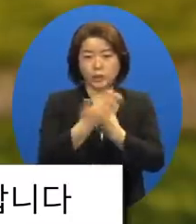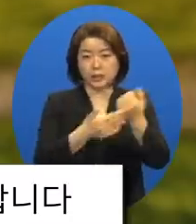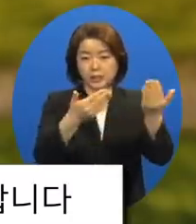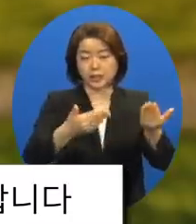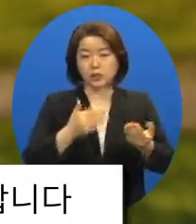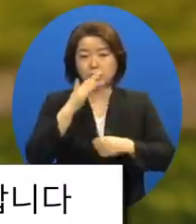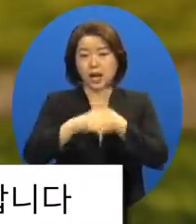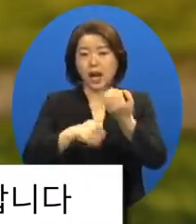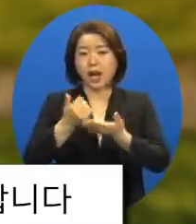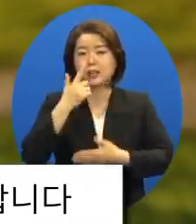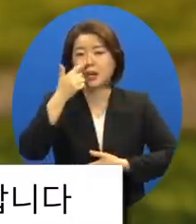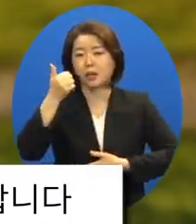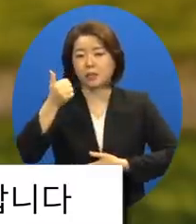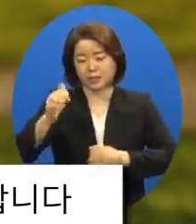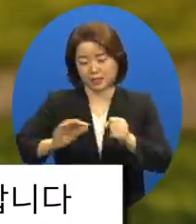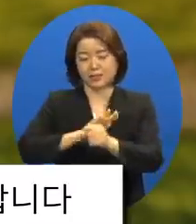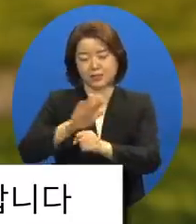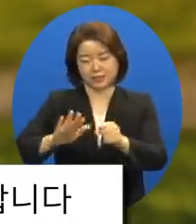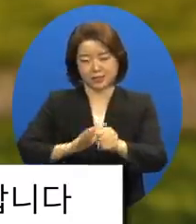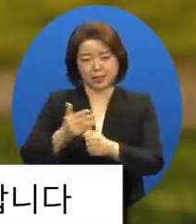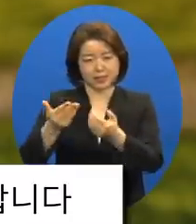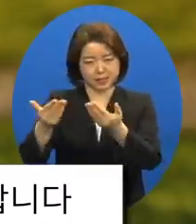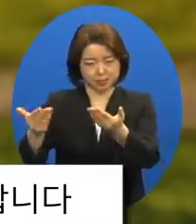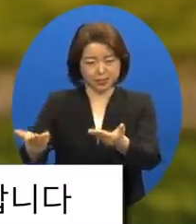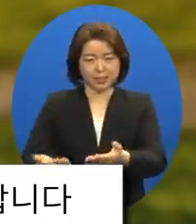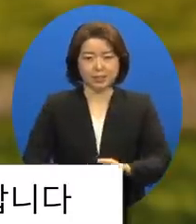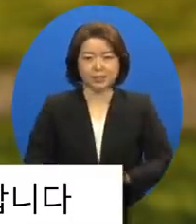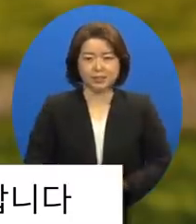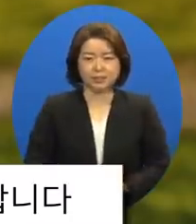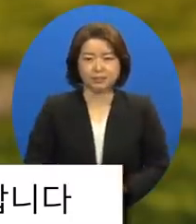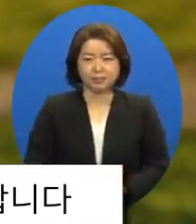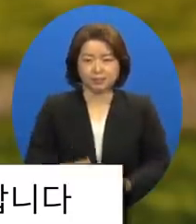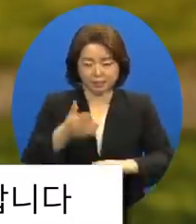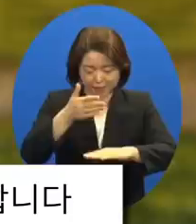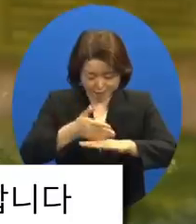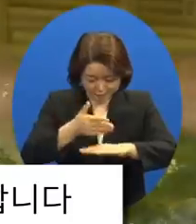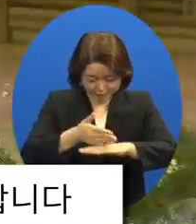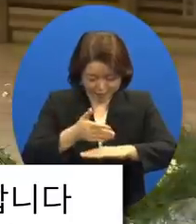주신 하나님 아버지를 사랑합니다 감사합니다